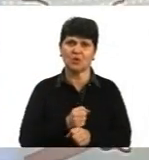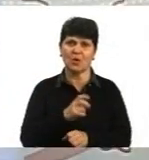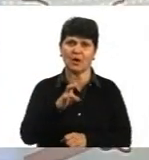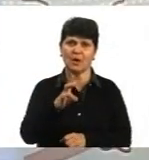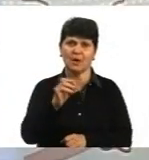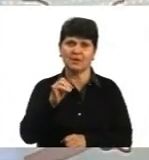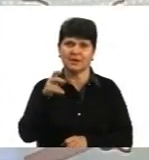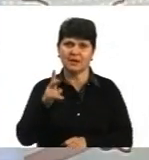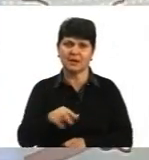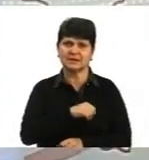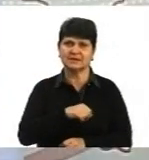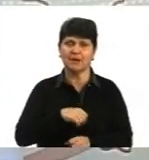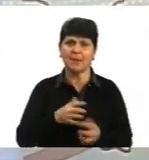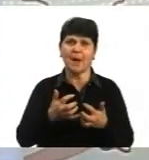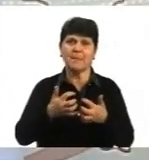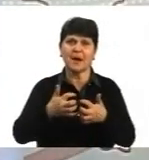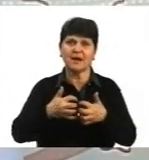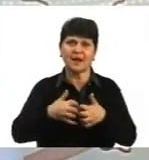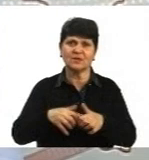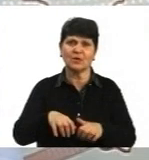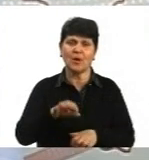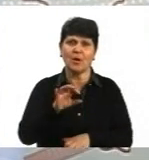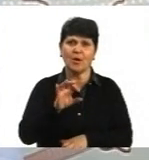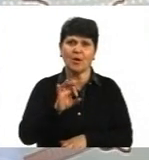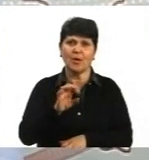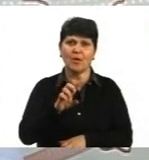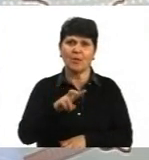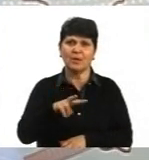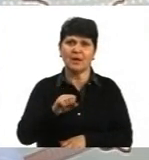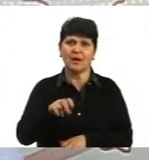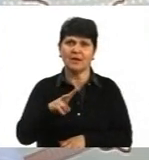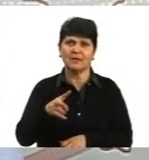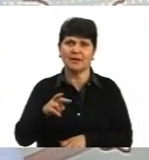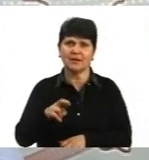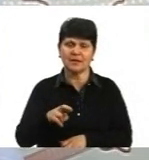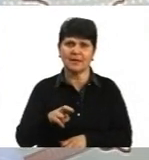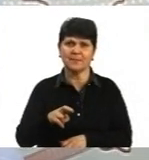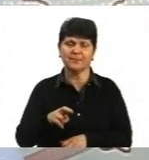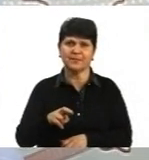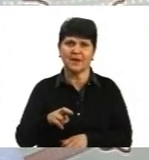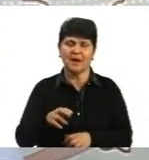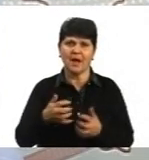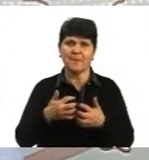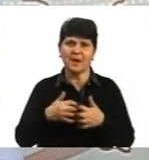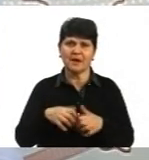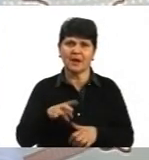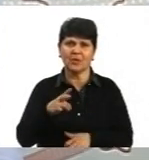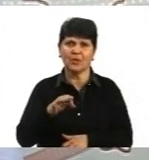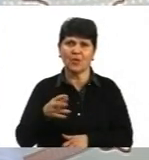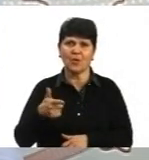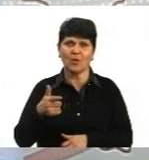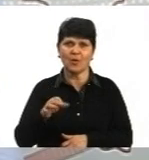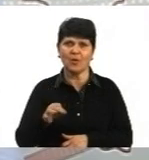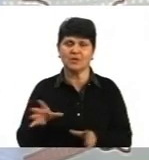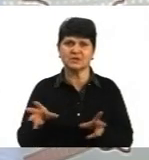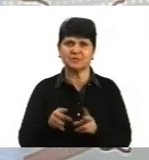самого апаратного обладнання і програмного забезпечення СКДР. Тобто ми